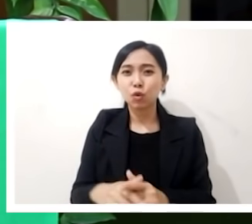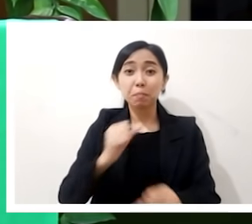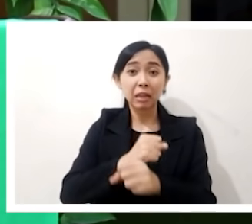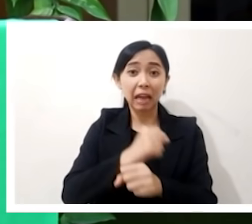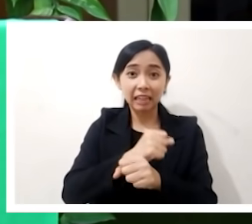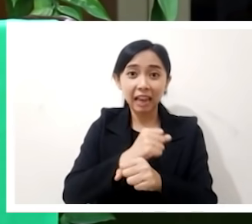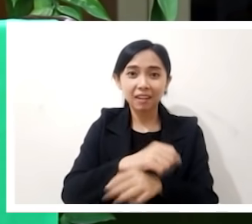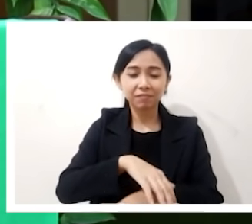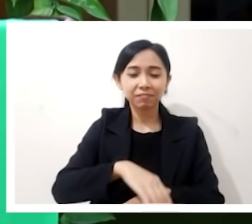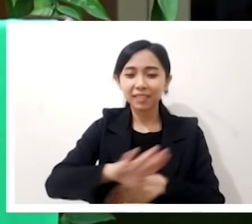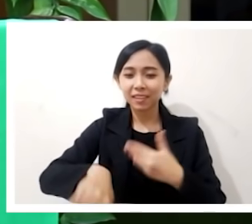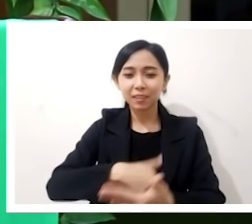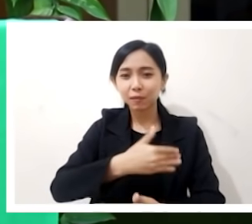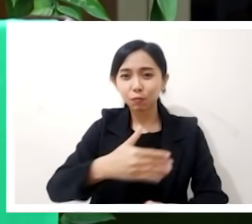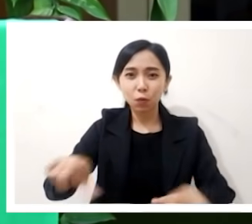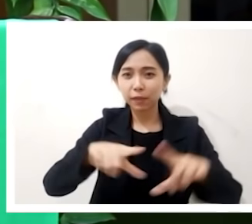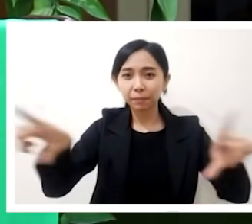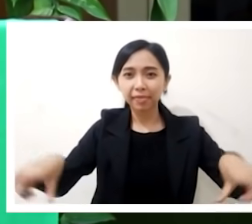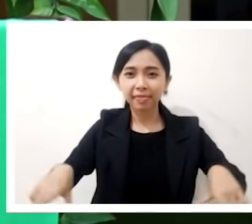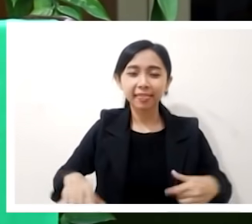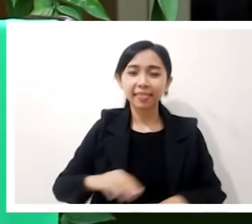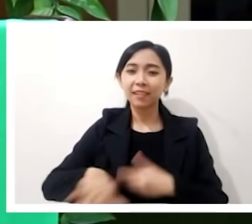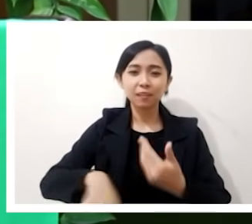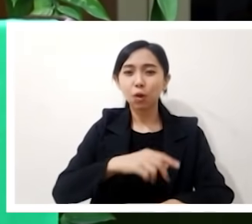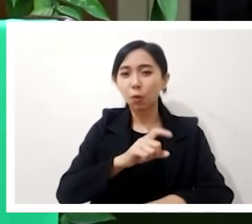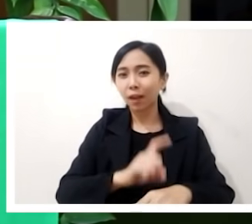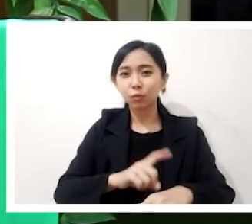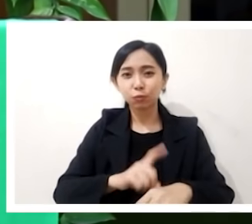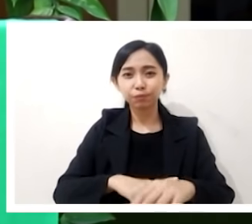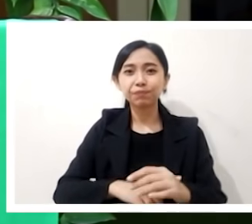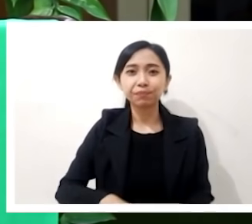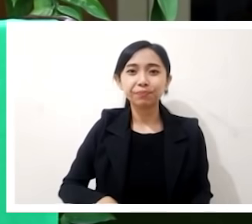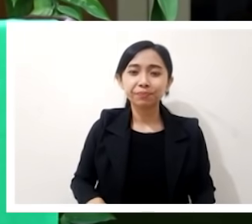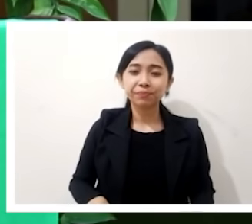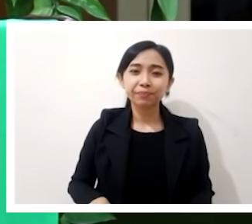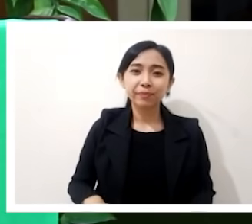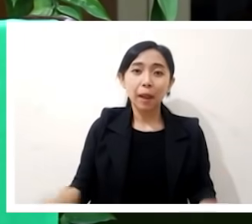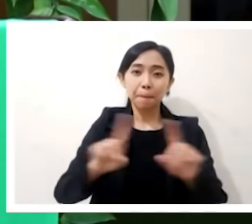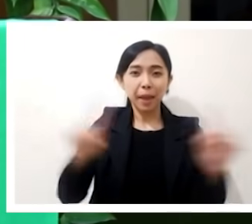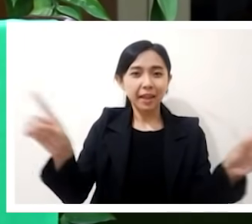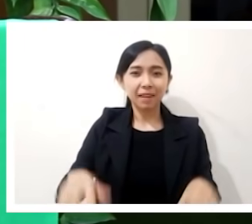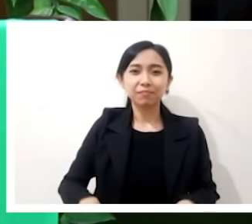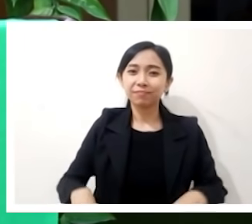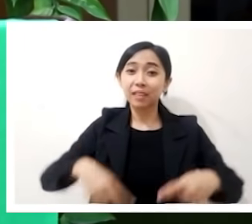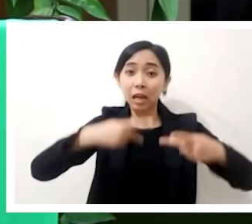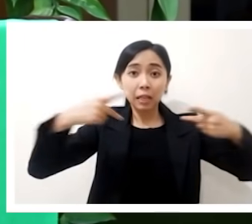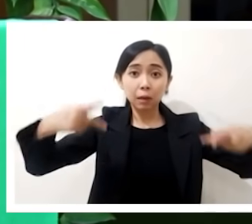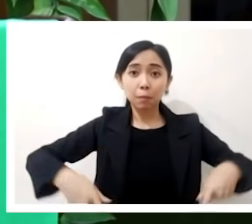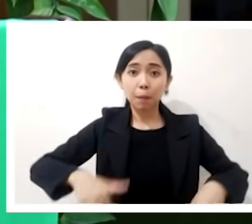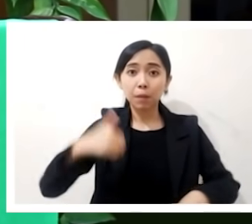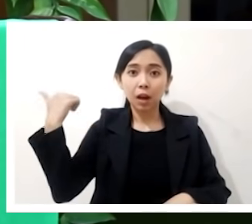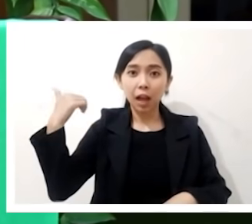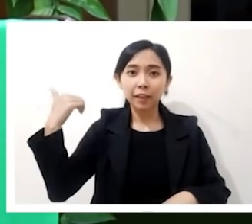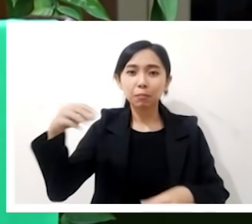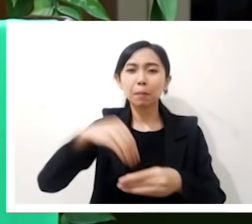Tidak seperti imam-imam yang lain yang harus terus-menerus mempersembahkan